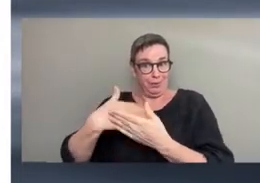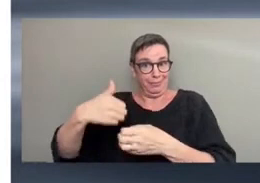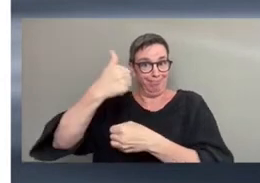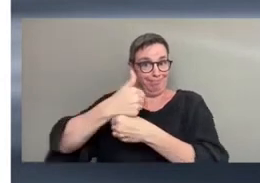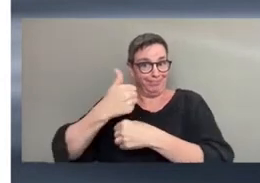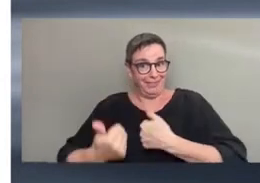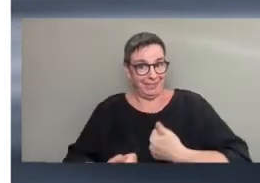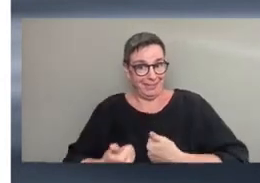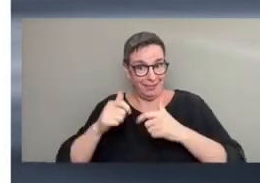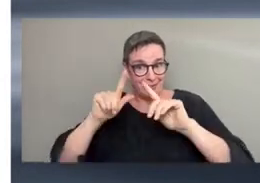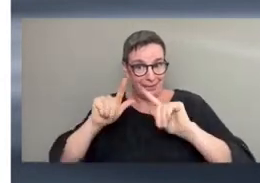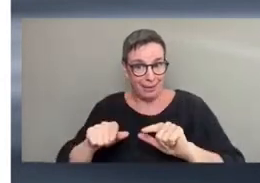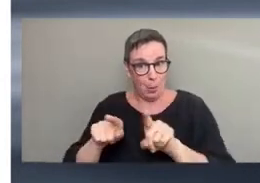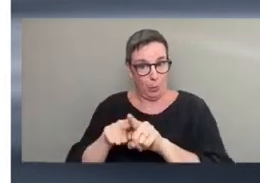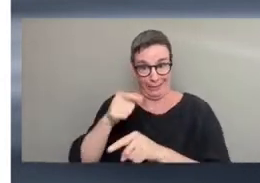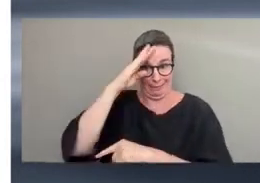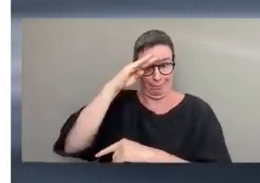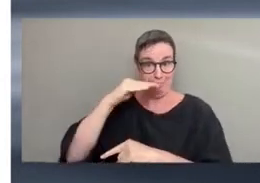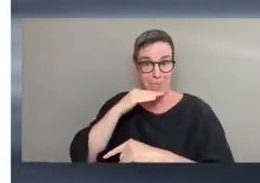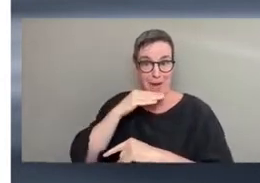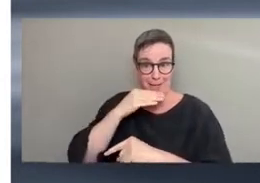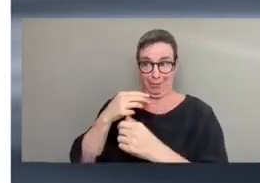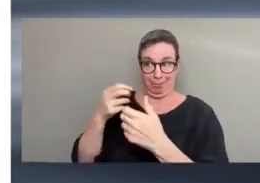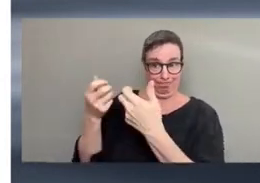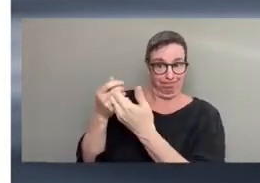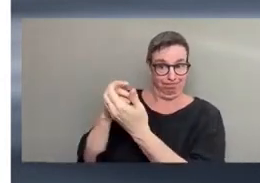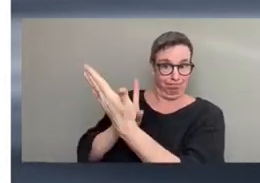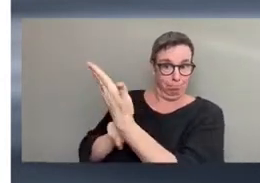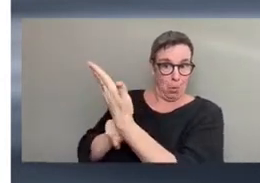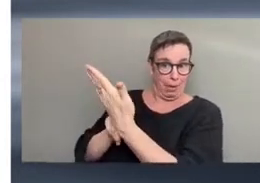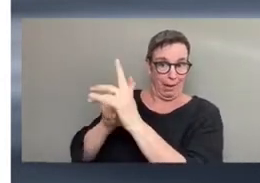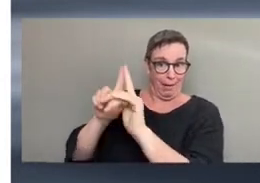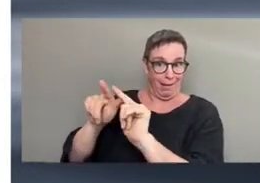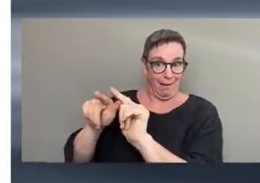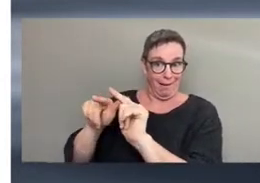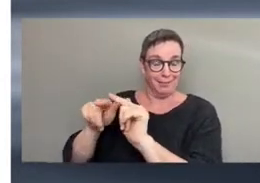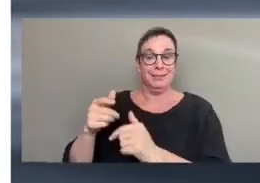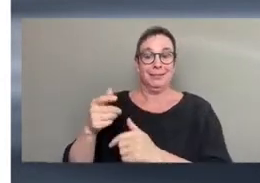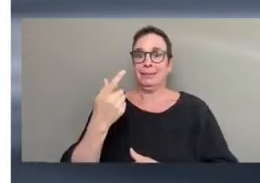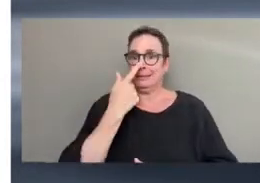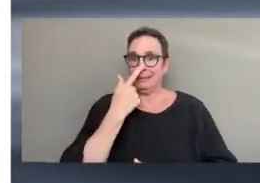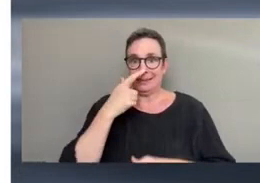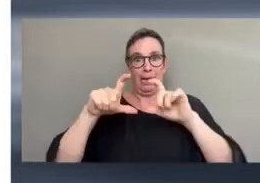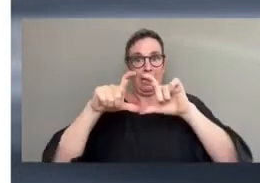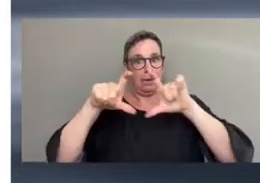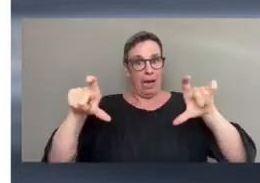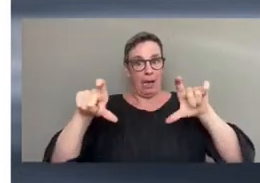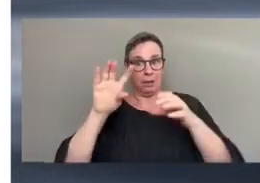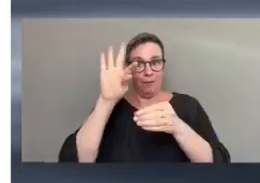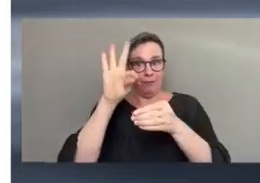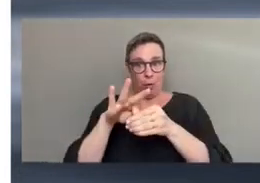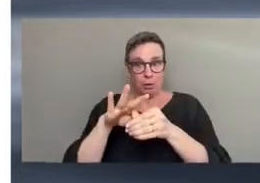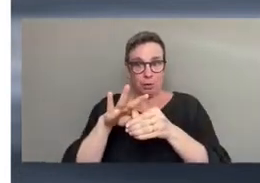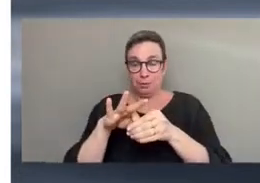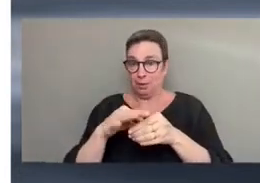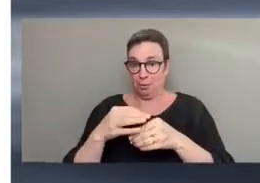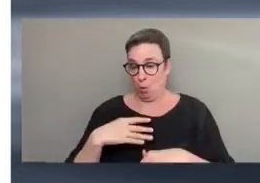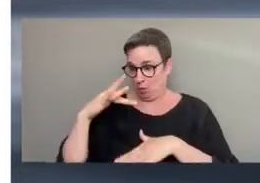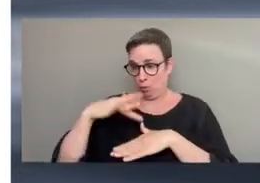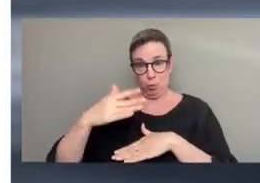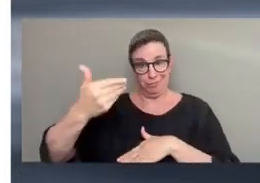prenant exemple sur Bâle, de pouvoir avoir des cartes de vote que nous pourrons rentrer de façon aisée. J'ai eu l'occasion de